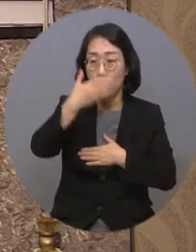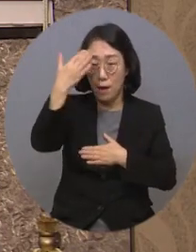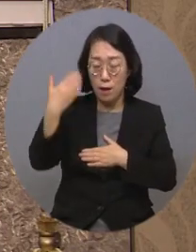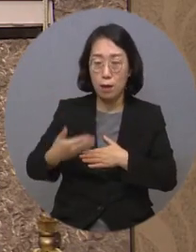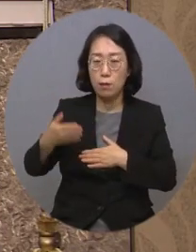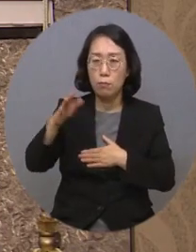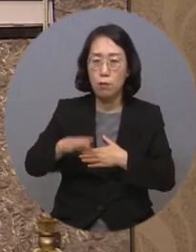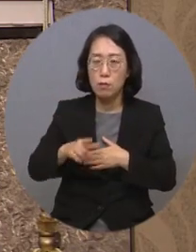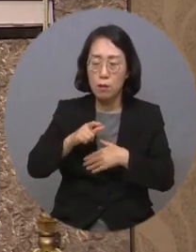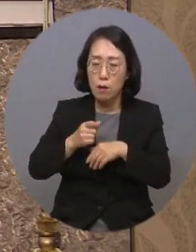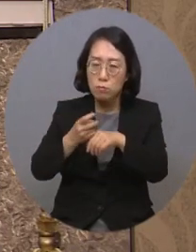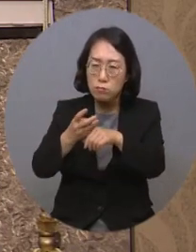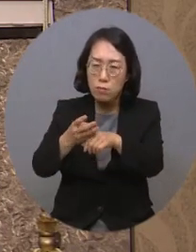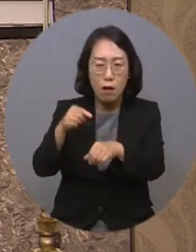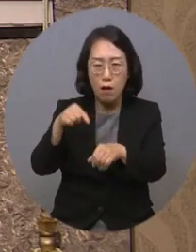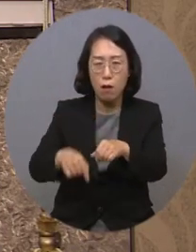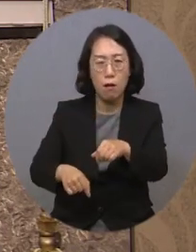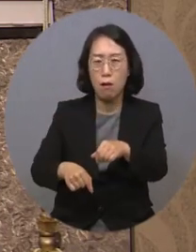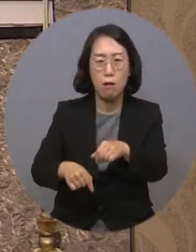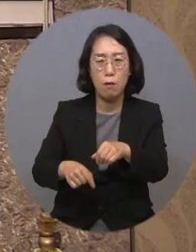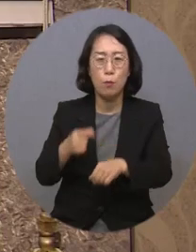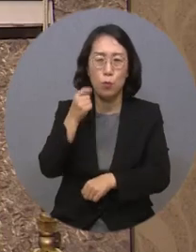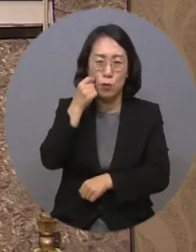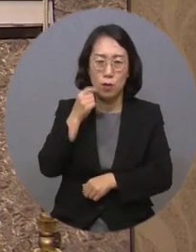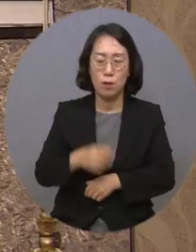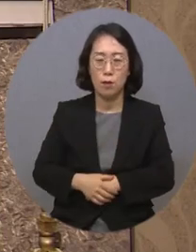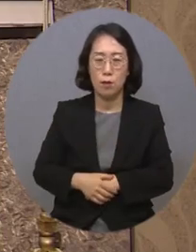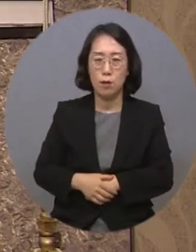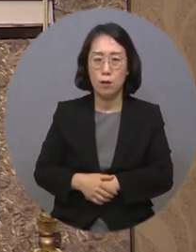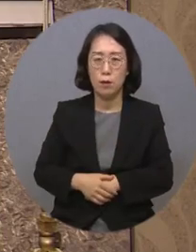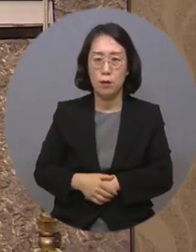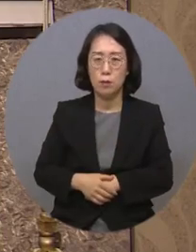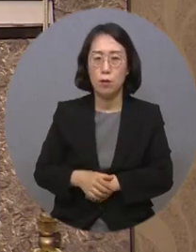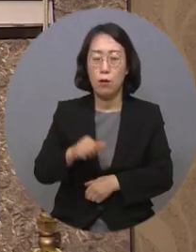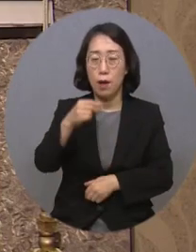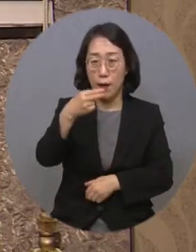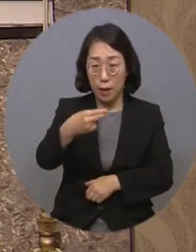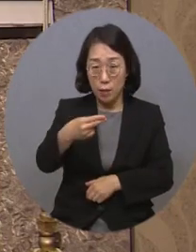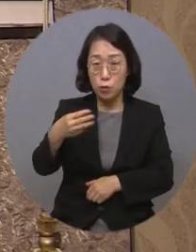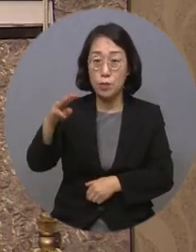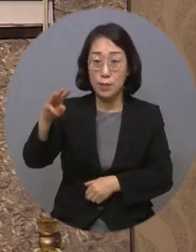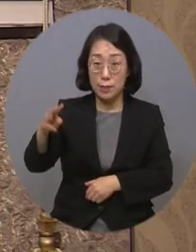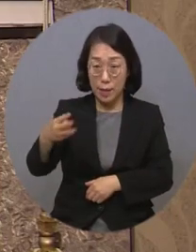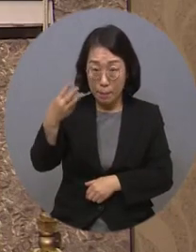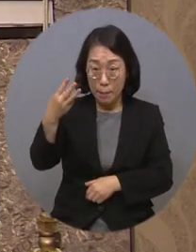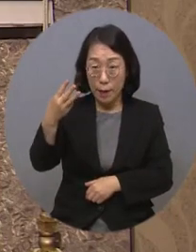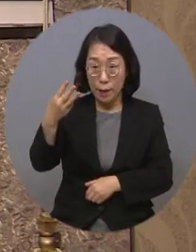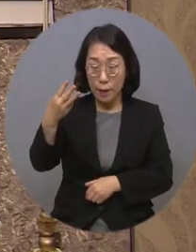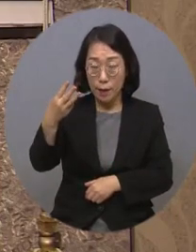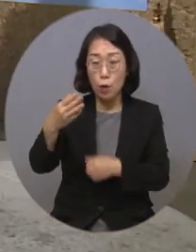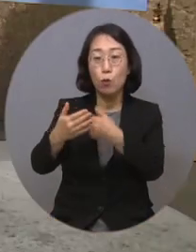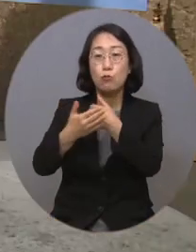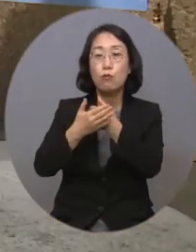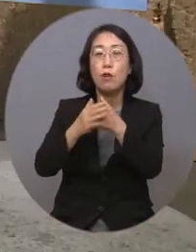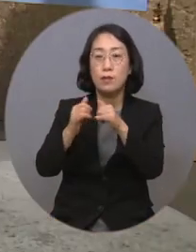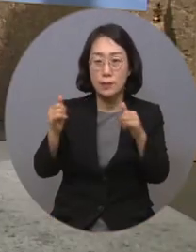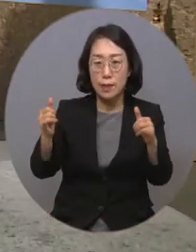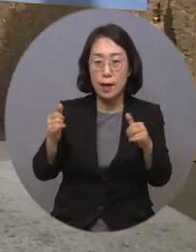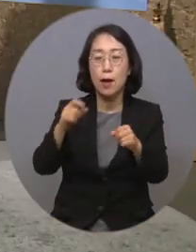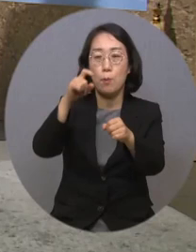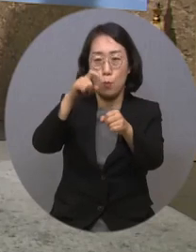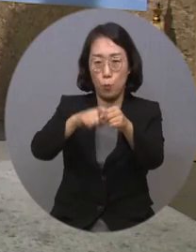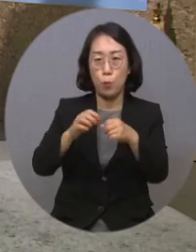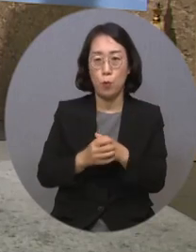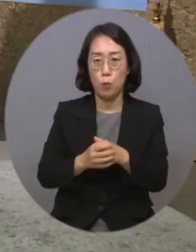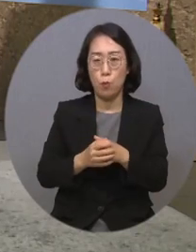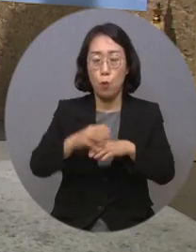되겠다 해서 저희가 이제 만든 게 이제 H300 프로젝트라는 걸 만들었어요. 네. 그러니까 300명의 후원자를 만드는 거죠. 아. 네, 그래서